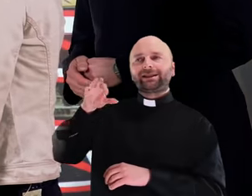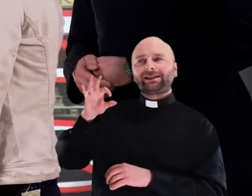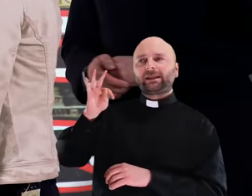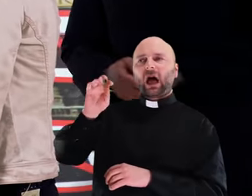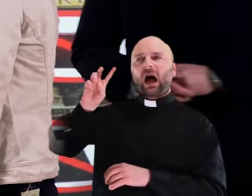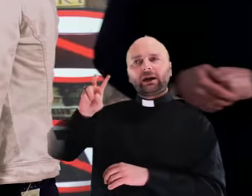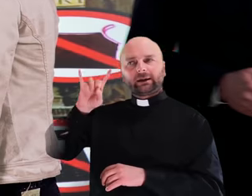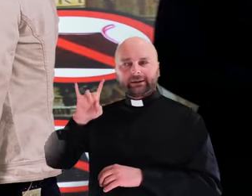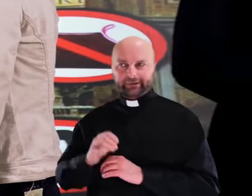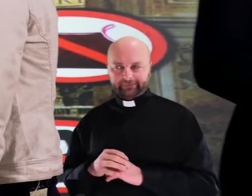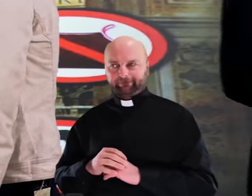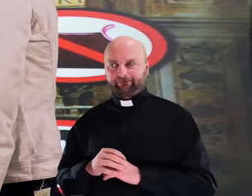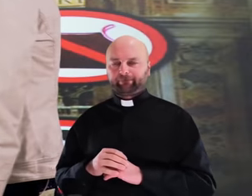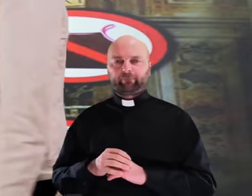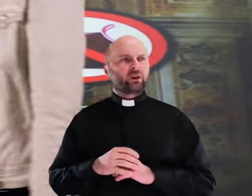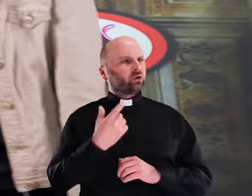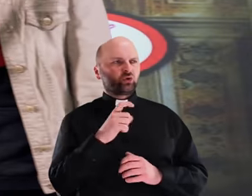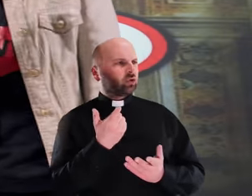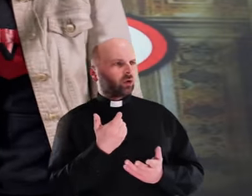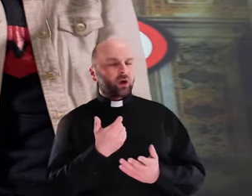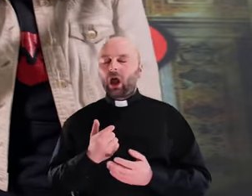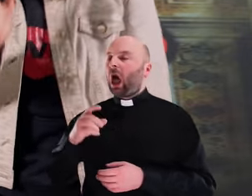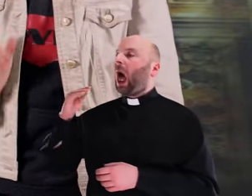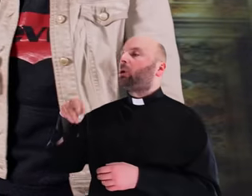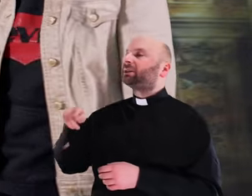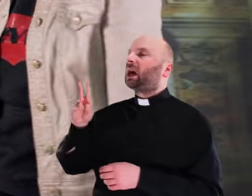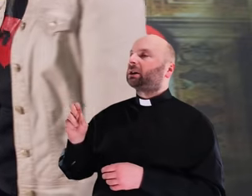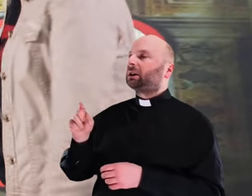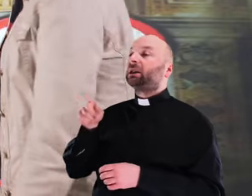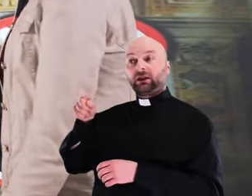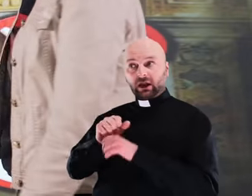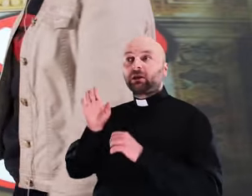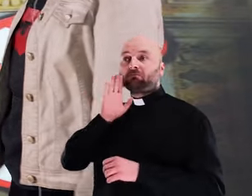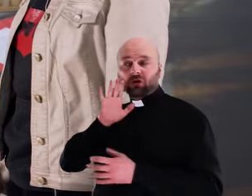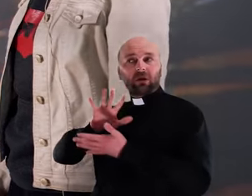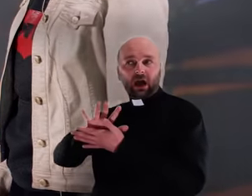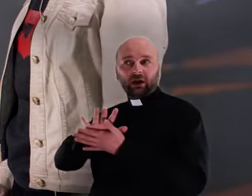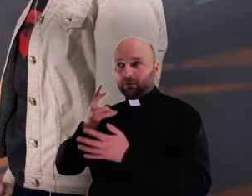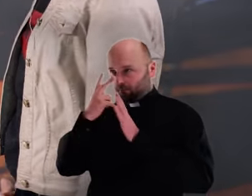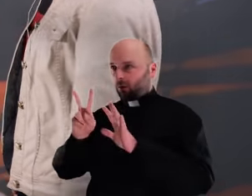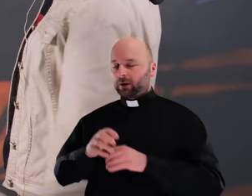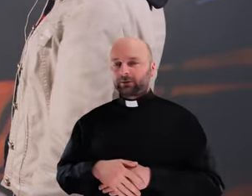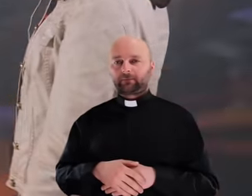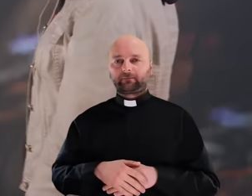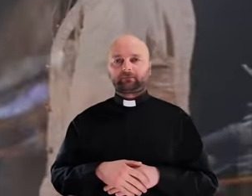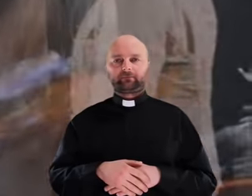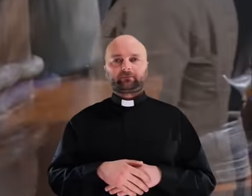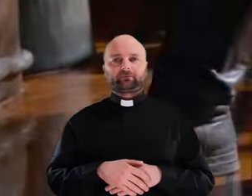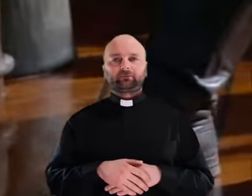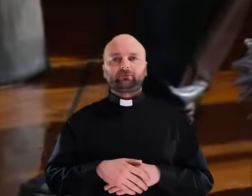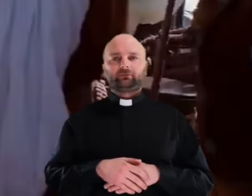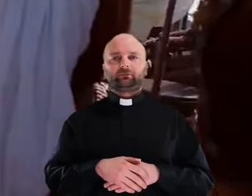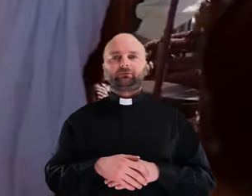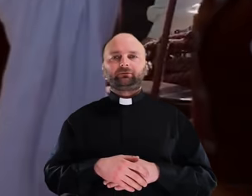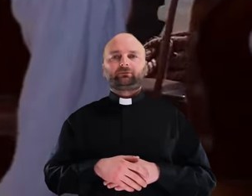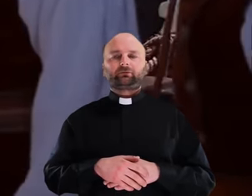Co? Jak ty do mnie powiedziałaś? Co? Eustachy, jesteś do niego dokładnie podobny. Zresztą zobacz. Ten wściekły